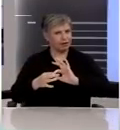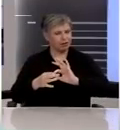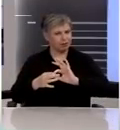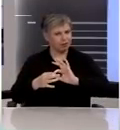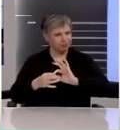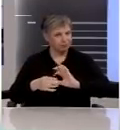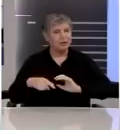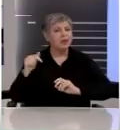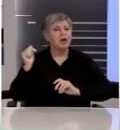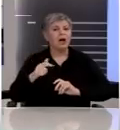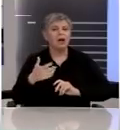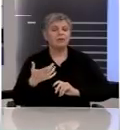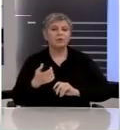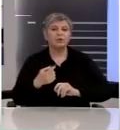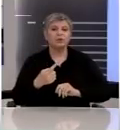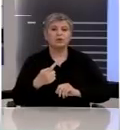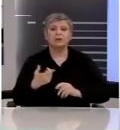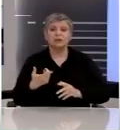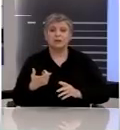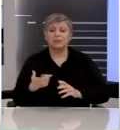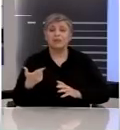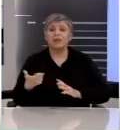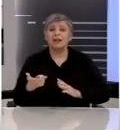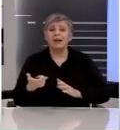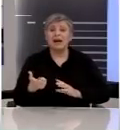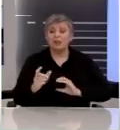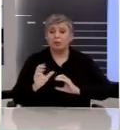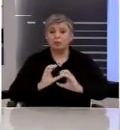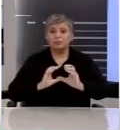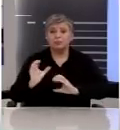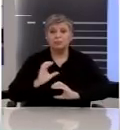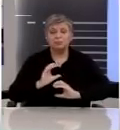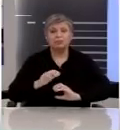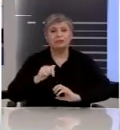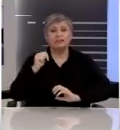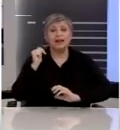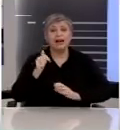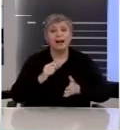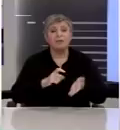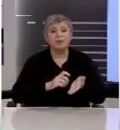Η επικοινωνία λοιπόν στο Υπουργείο Εξωτερικών γίνεται με άκρος απόρριτα ειδικού χειρισμού, τηλεγραφήματα.